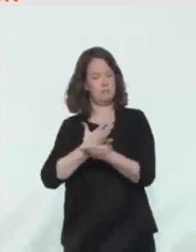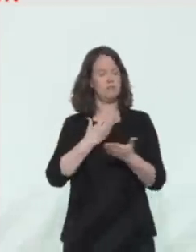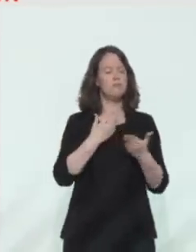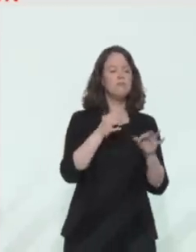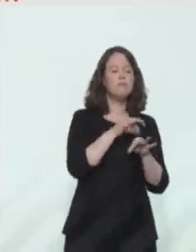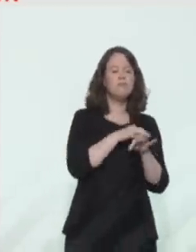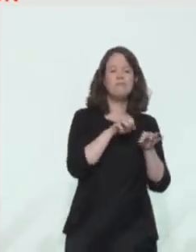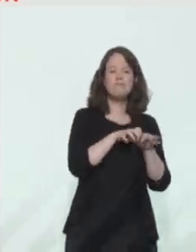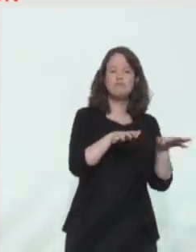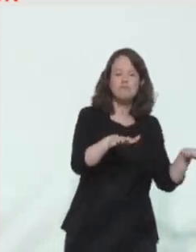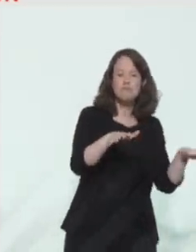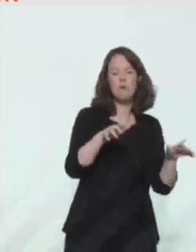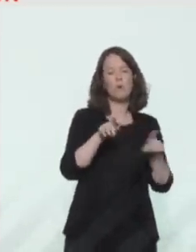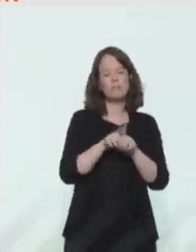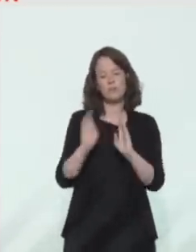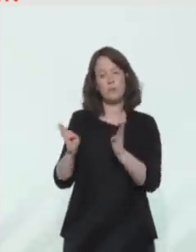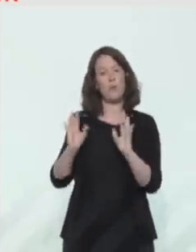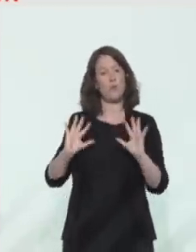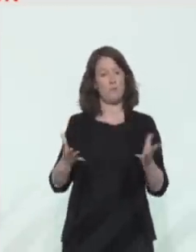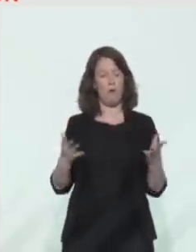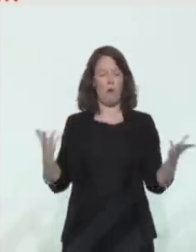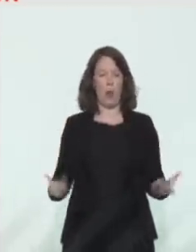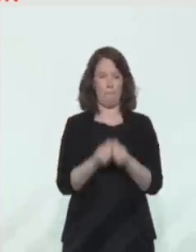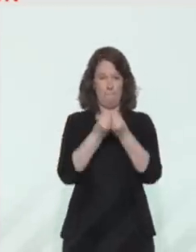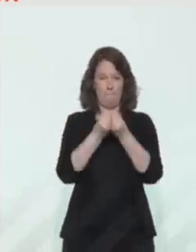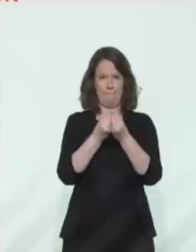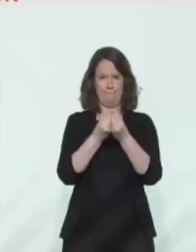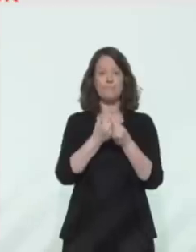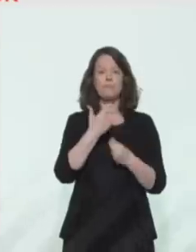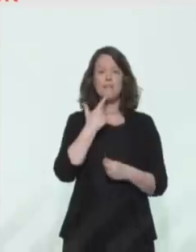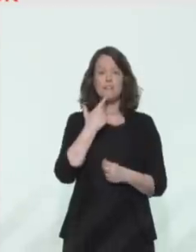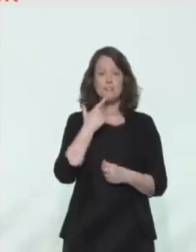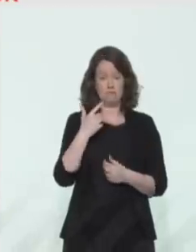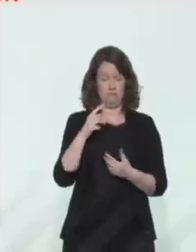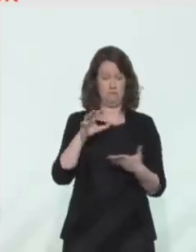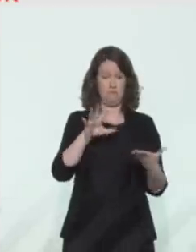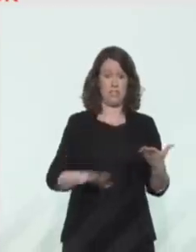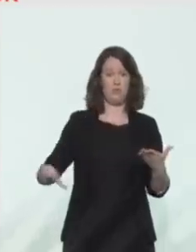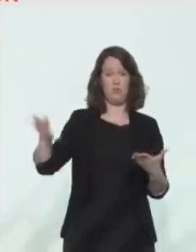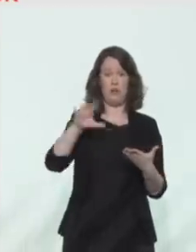qui apparaissent en rouge lorsque au moins un des indicateurs est en rouge